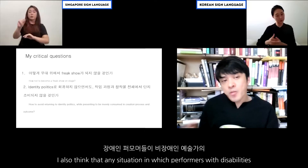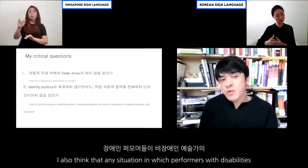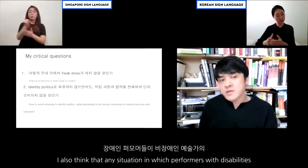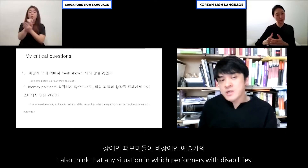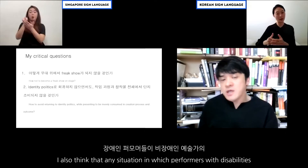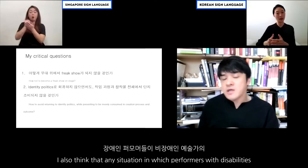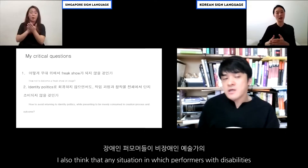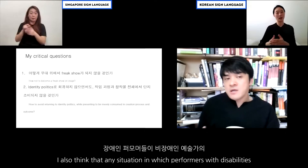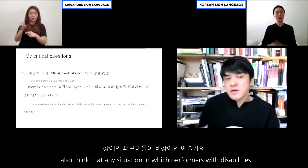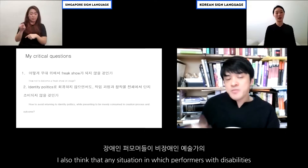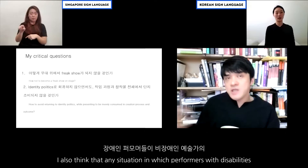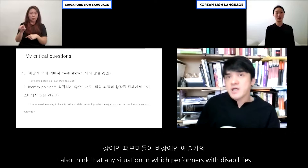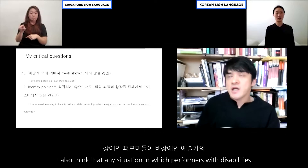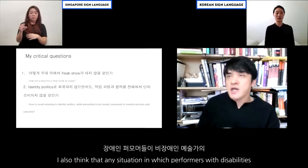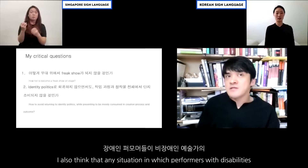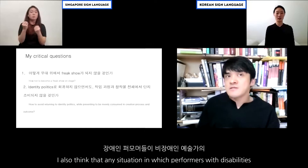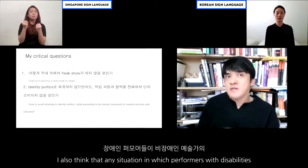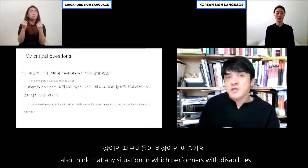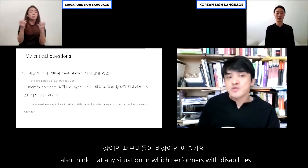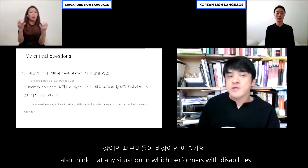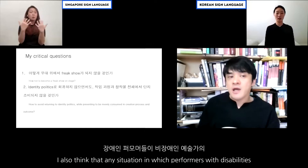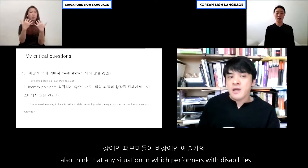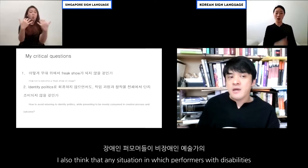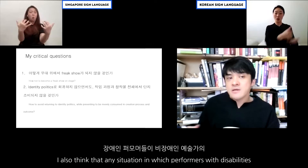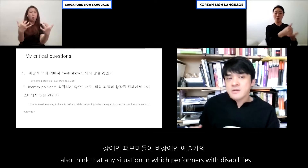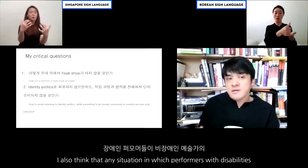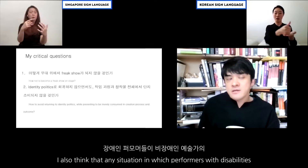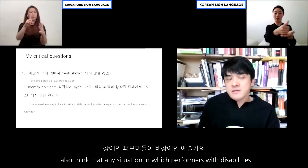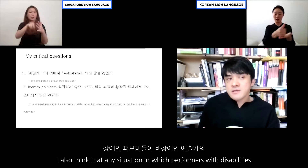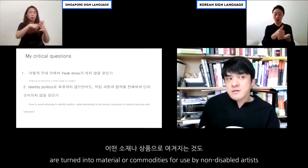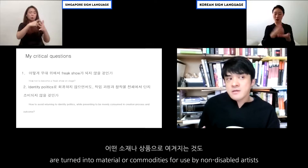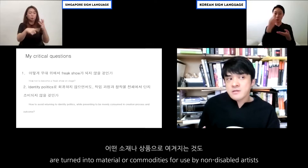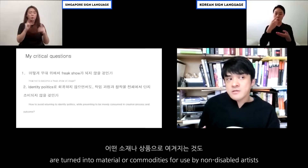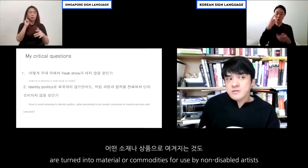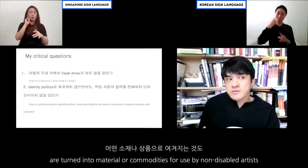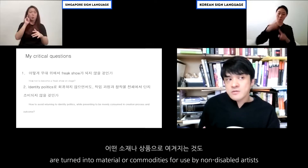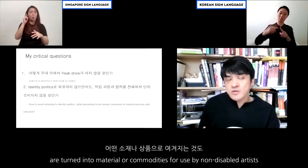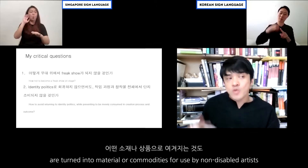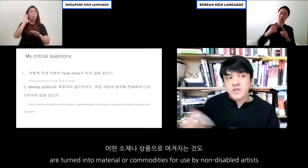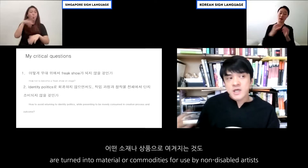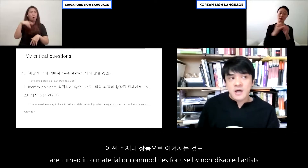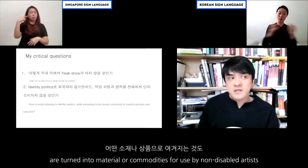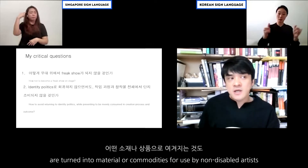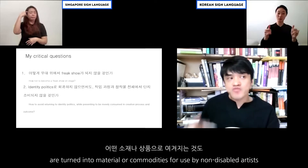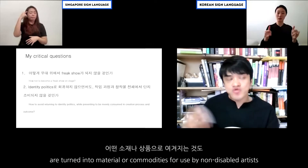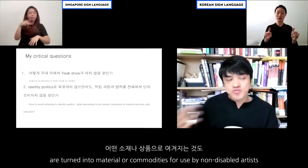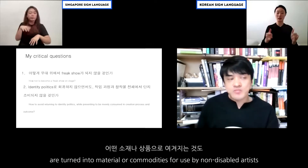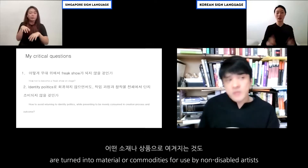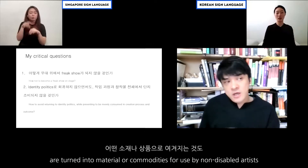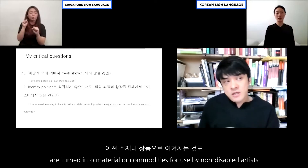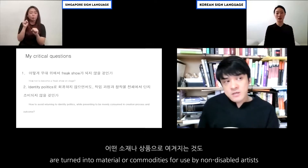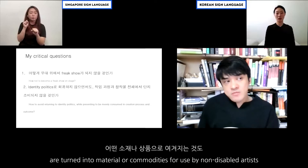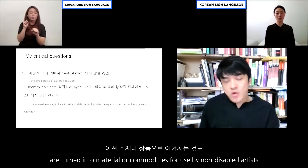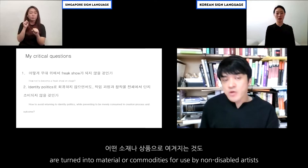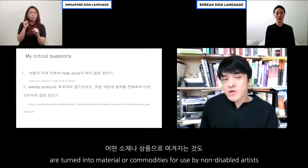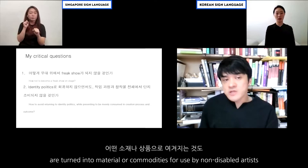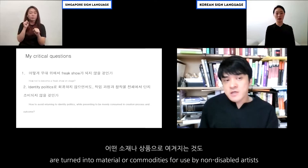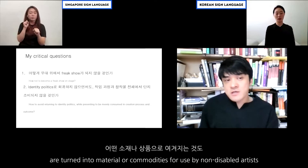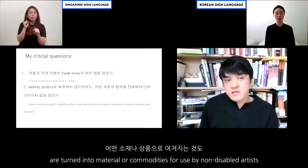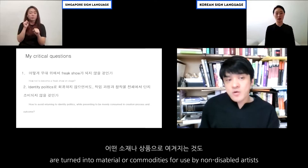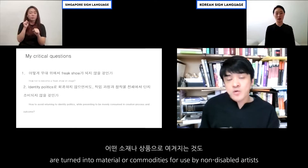장애인 퍼포머들이 비장애인 예술가의 어떤 소재나